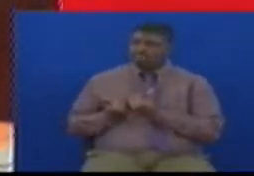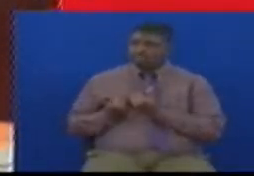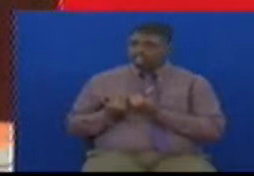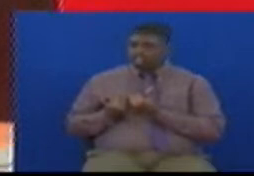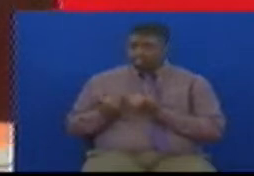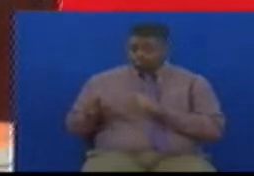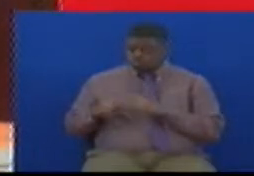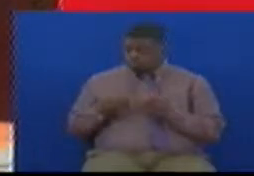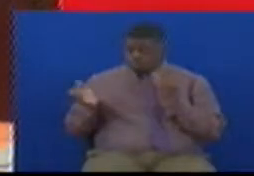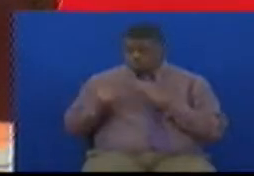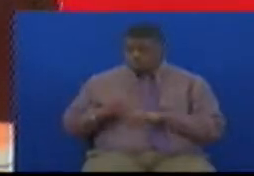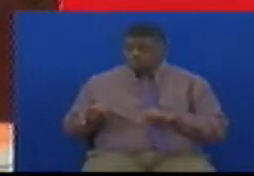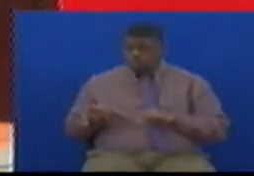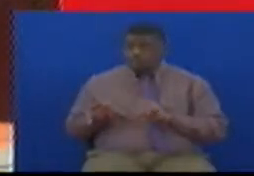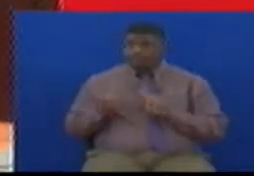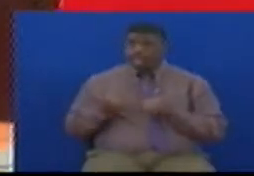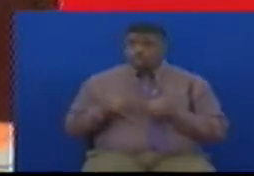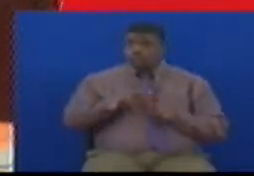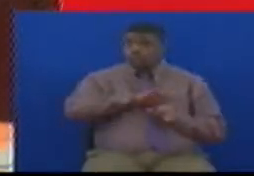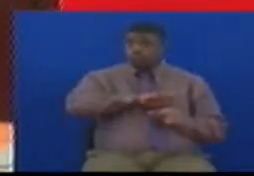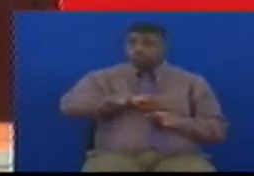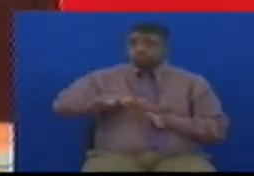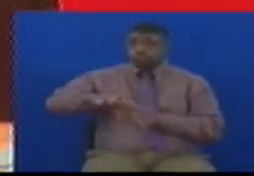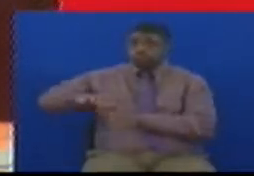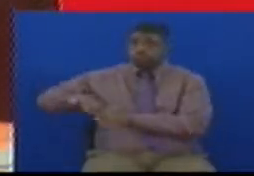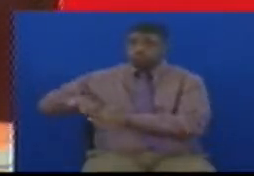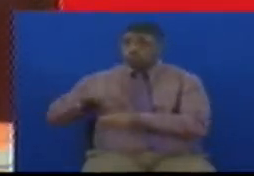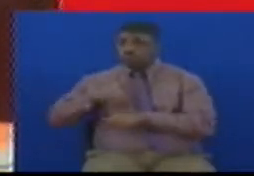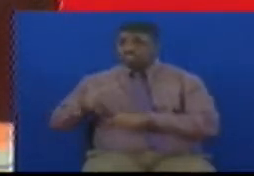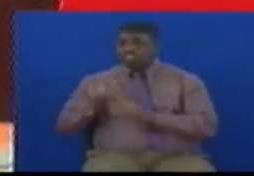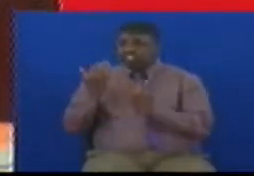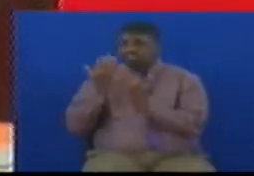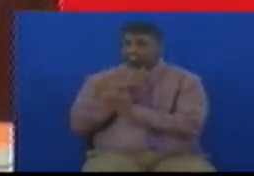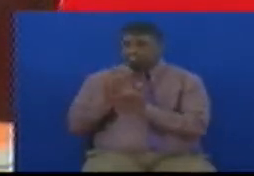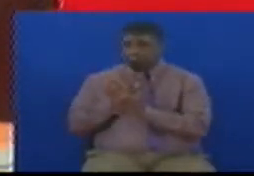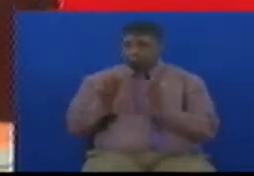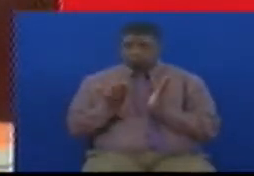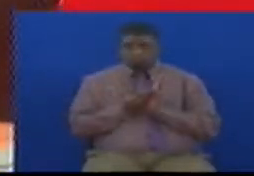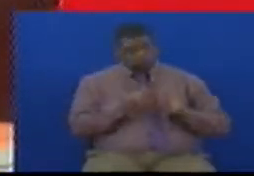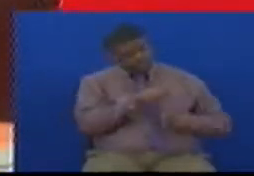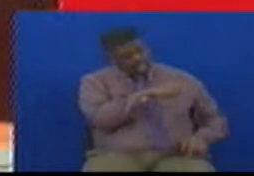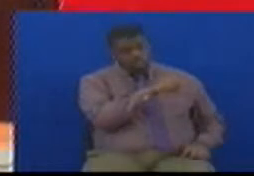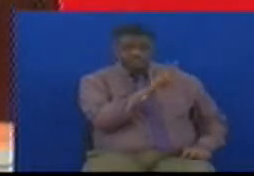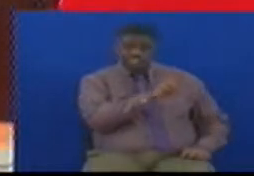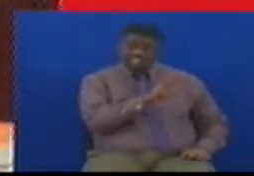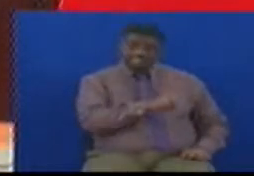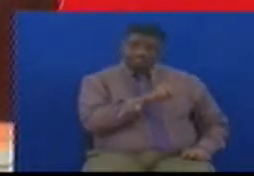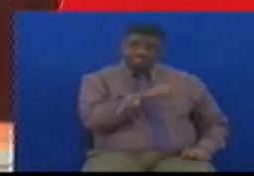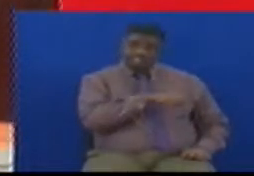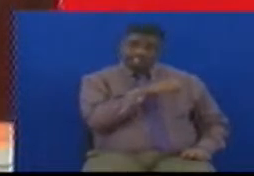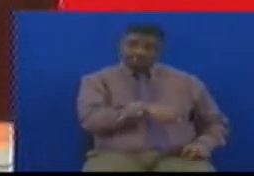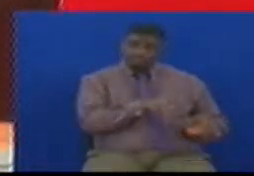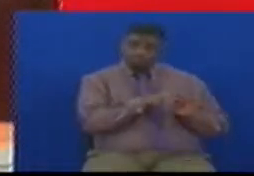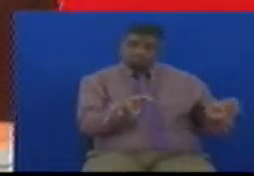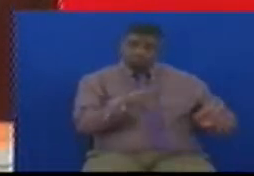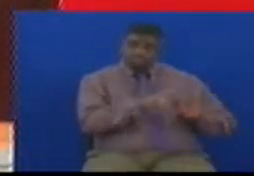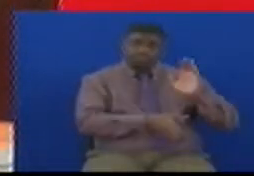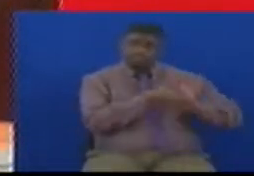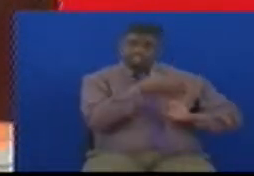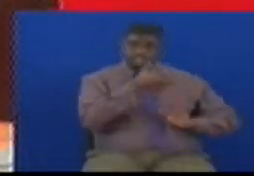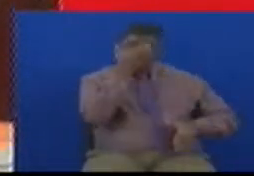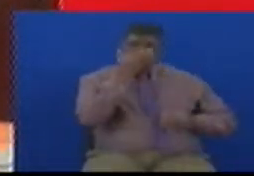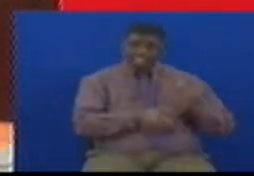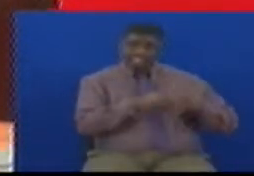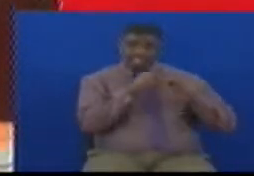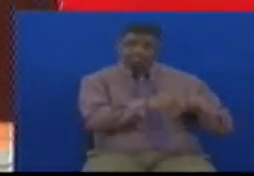mgogoro bado tumewekwa kando katika swala zima la uwaziri vivuli. Tuwaombe wenzetu, dhambi ya ubaguzi mnapoianza haiishii